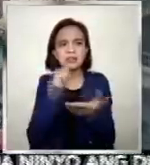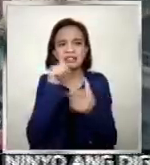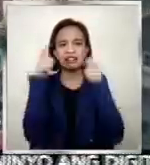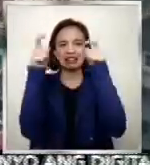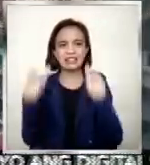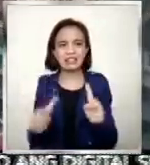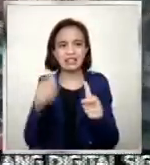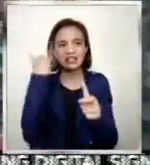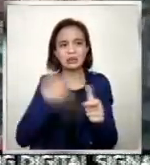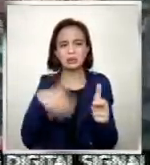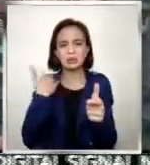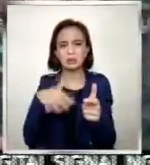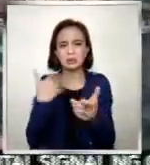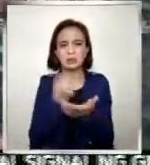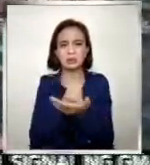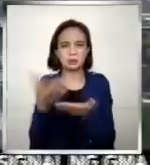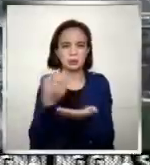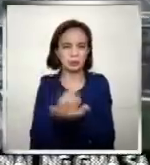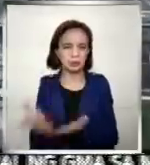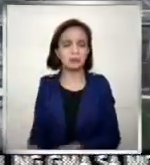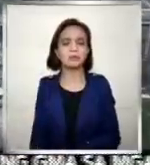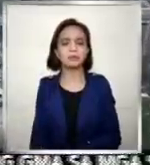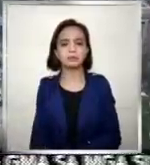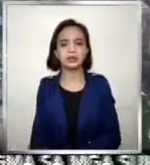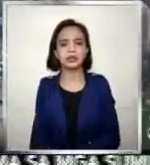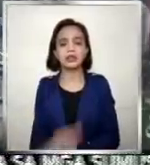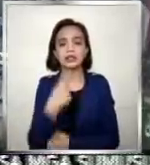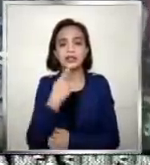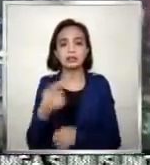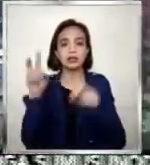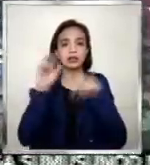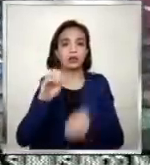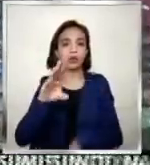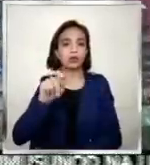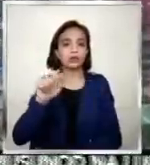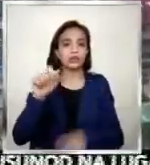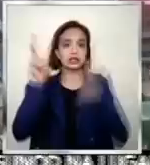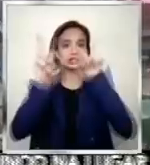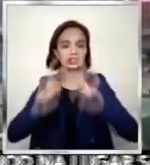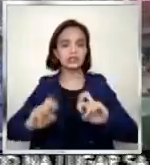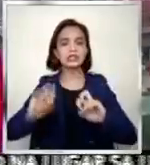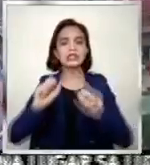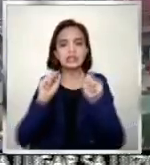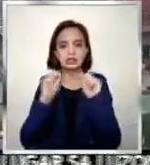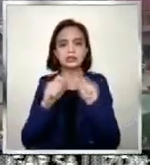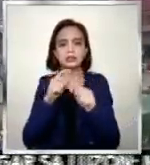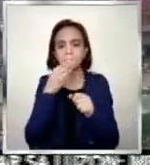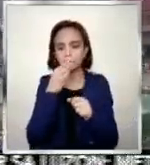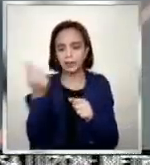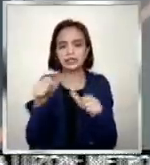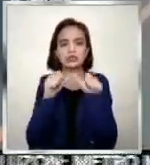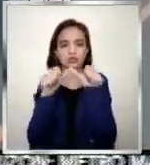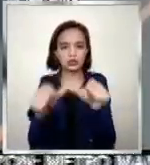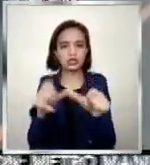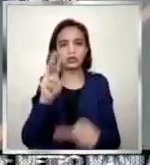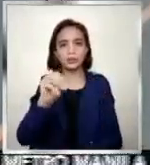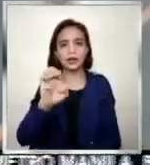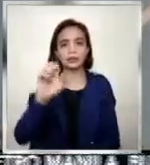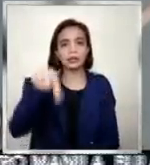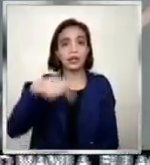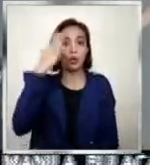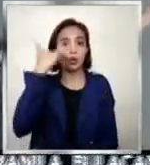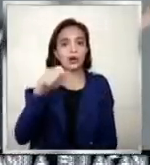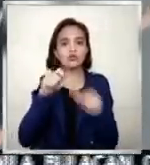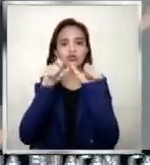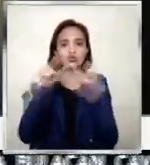Ayon kay Octa Research Fellow Dr. Guido David, mainam na panatilihin ang MECQ para magtuloy-tuloy ang inaasahang downward trend ng mga kaso